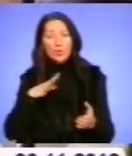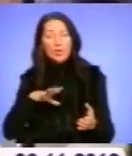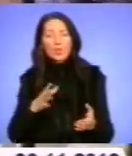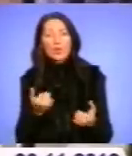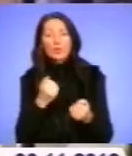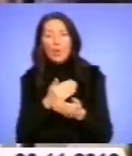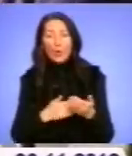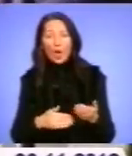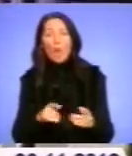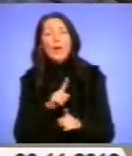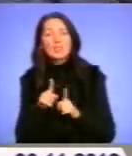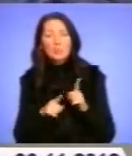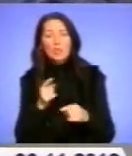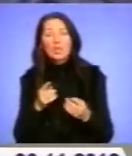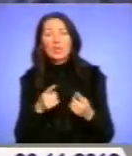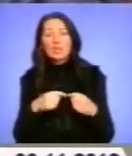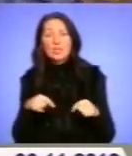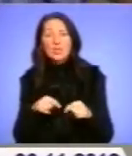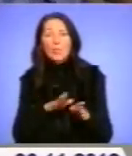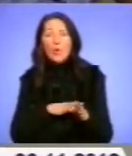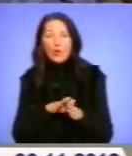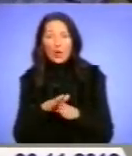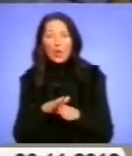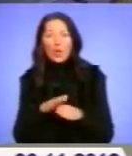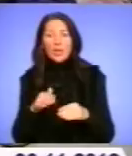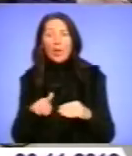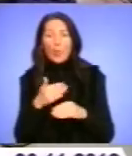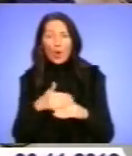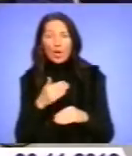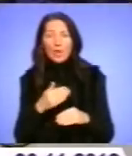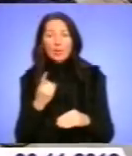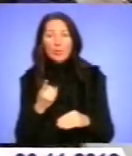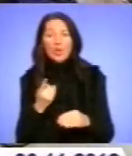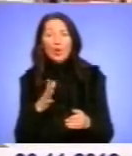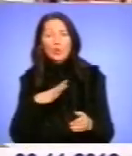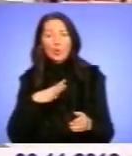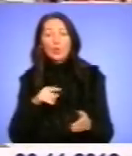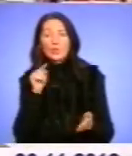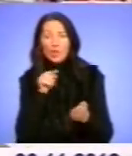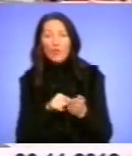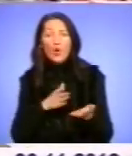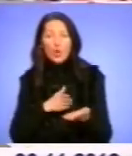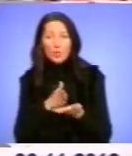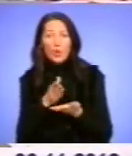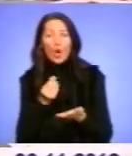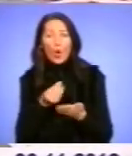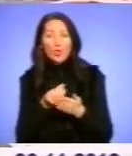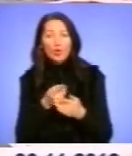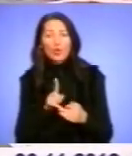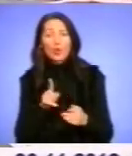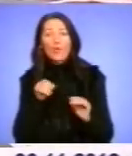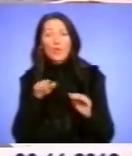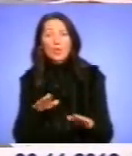принципово змінить систему виконання покарань. Найперше очікують цільового спрямування коштів, що і вирішить проблеми